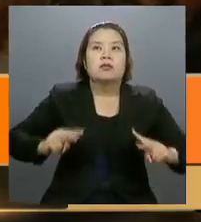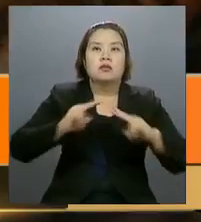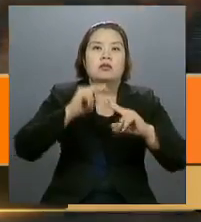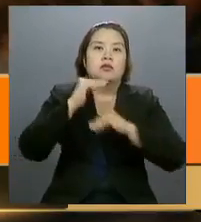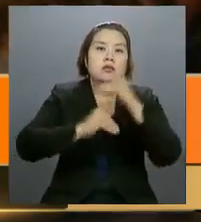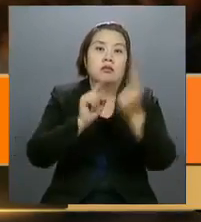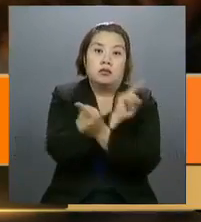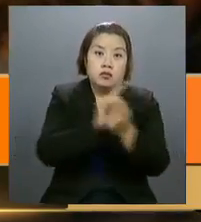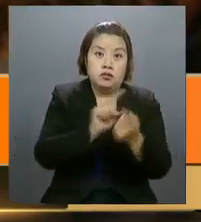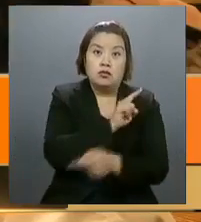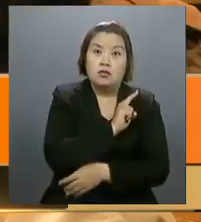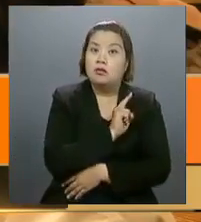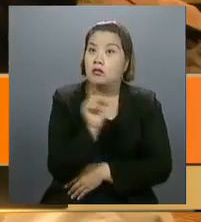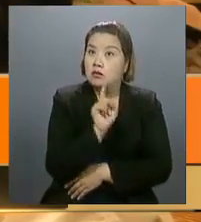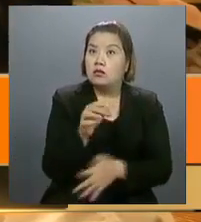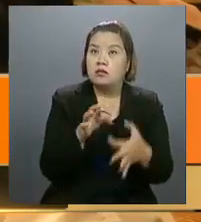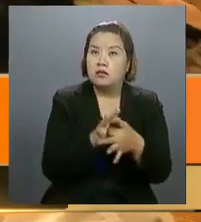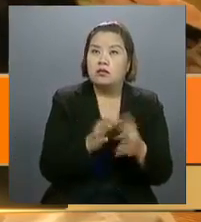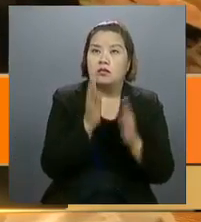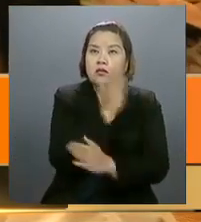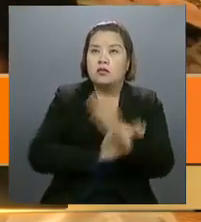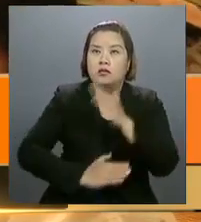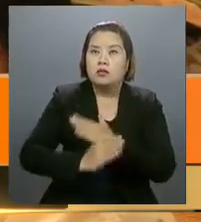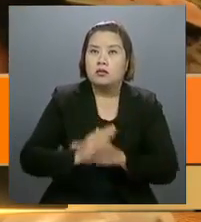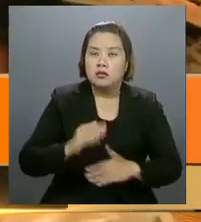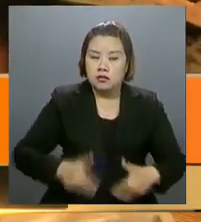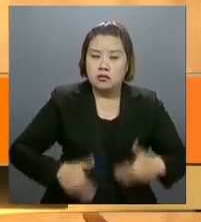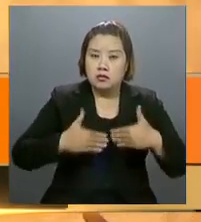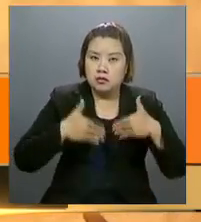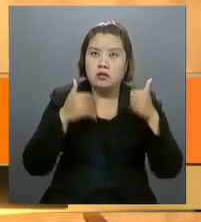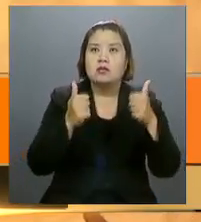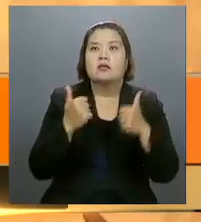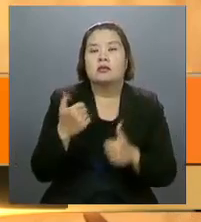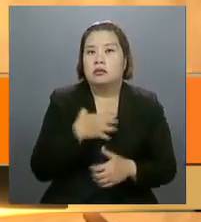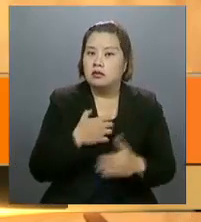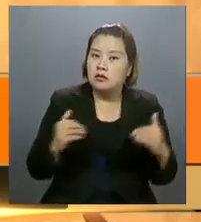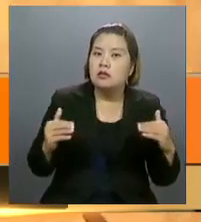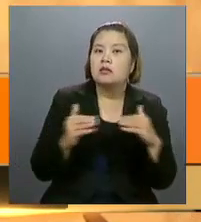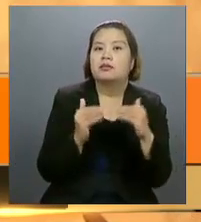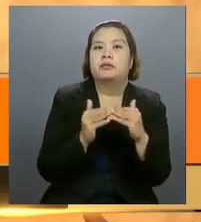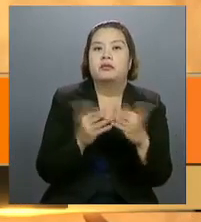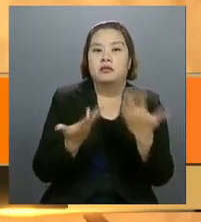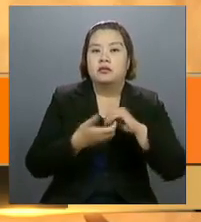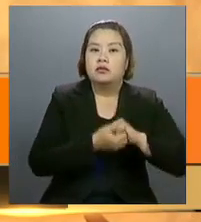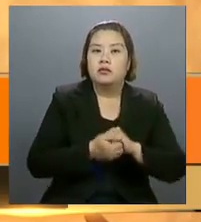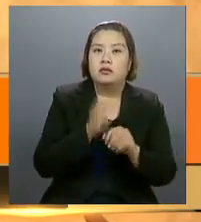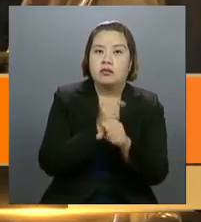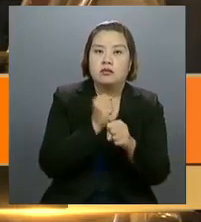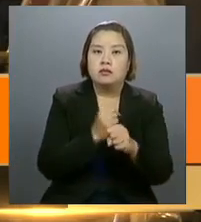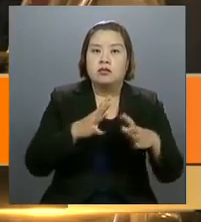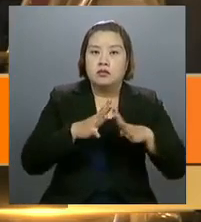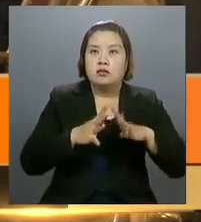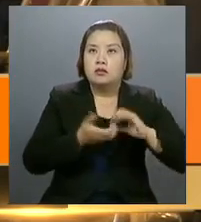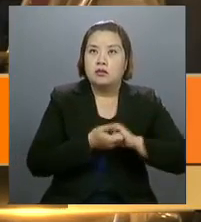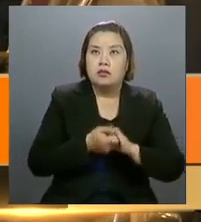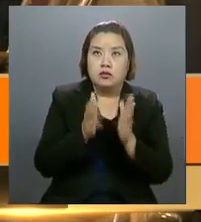าที่โดยตรงในการพัฒนาคุณภาพชีวิตคนพิการลดปัญหาความเหลื่อมล้ำและประสานความร่วมมือกับภาคเอกชนอย่างน้อย